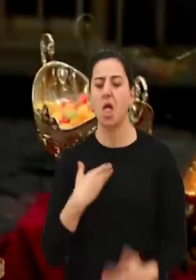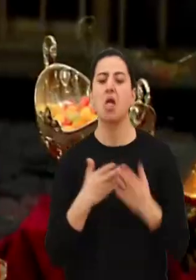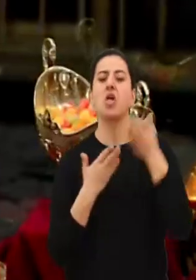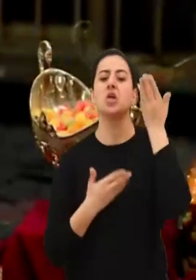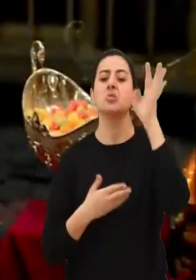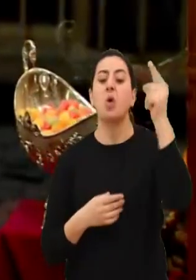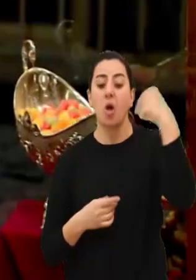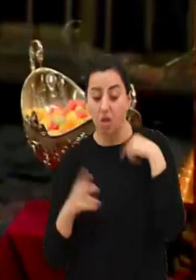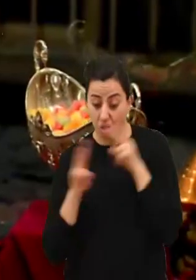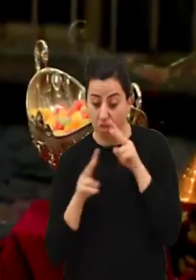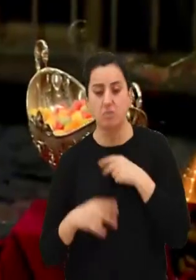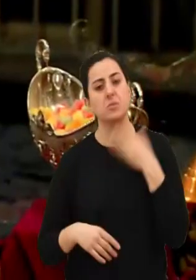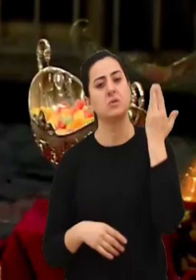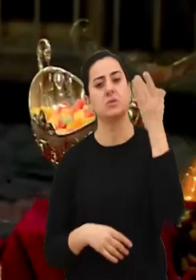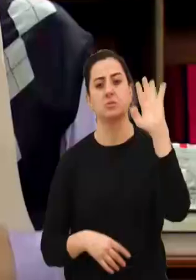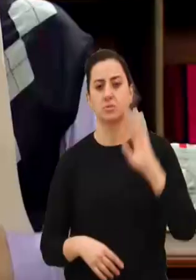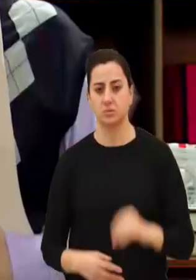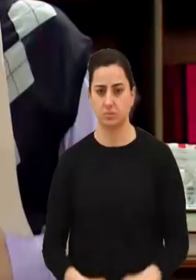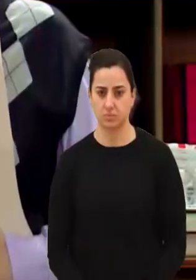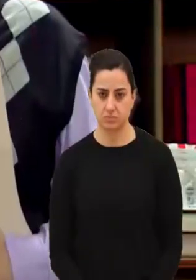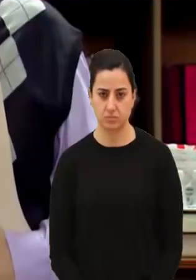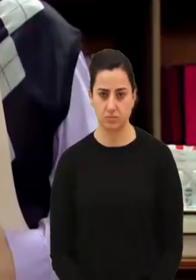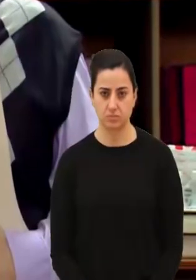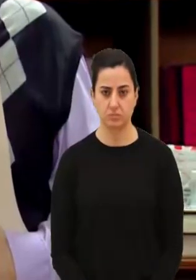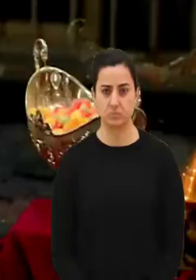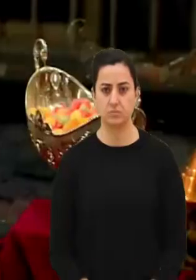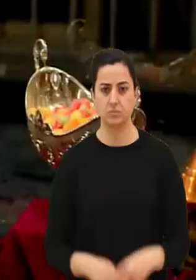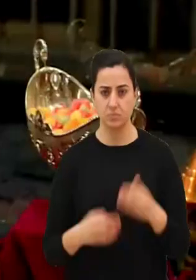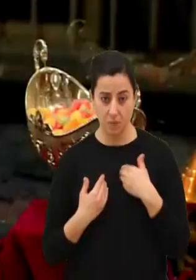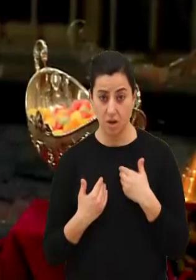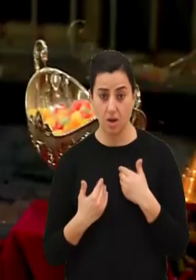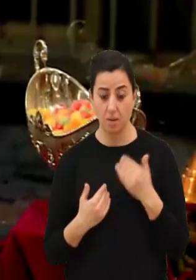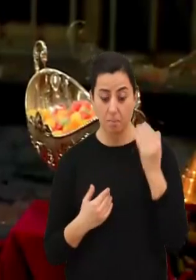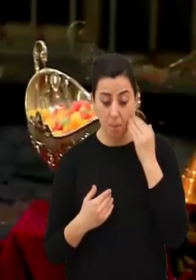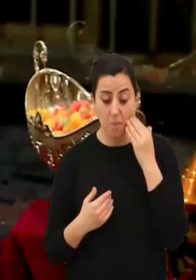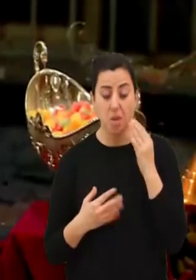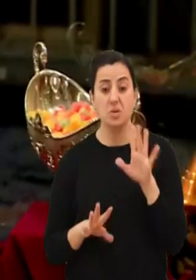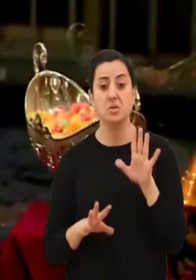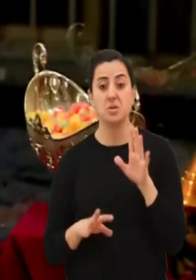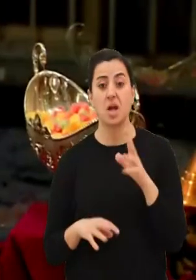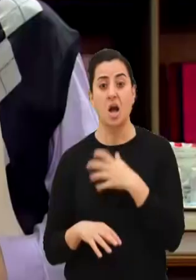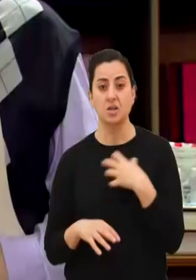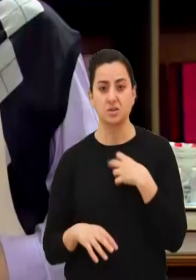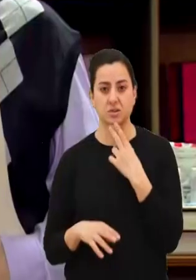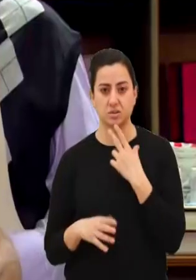Gülmesin bana. Kalkarım bak ayağa. Sen lazım olasın. Babaannenin kızı yok, anasının